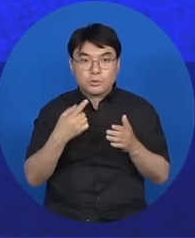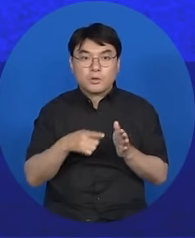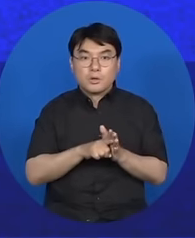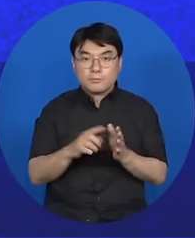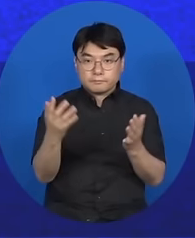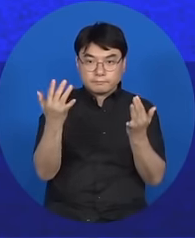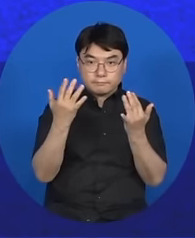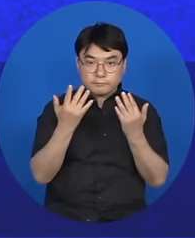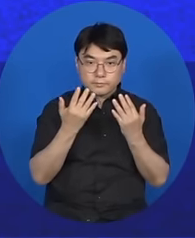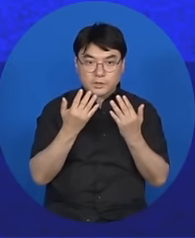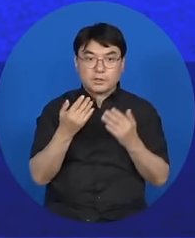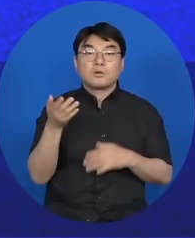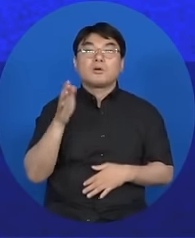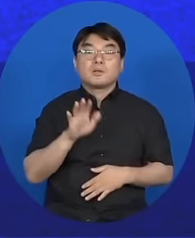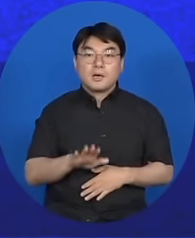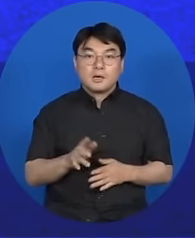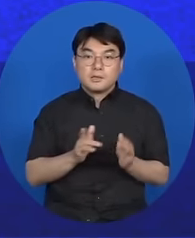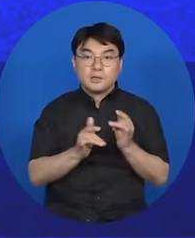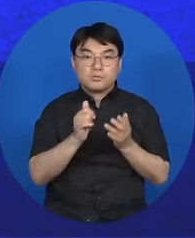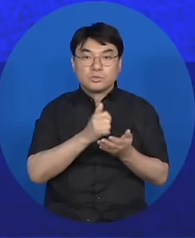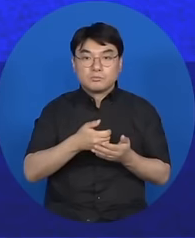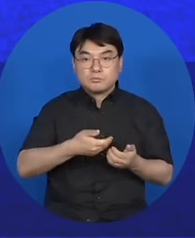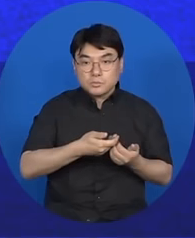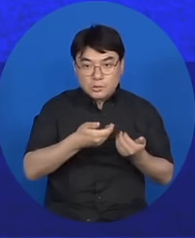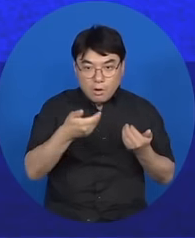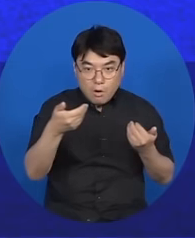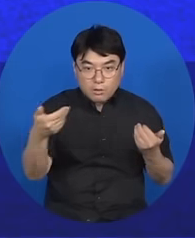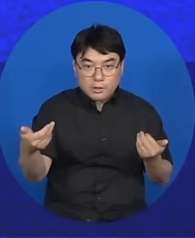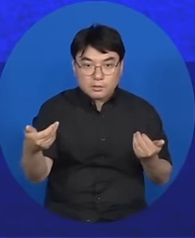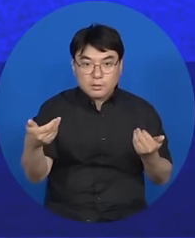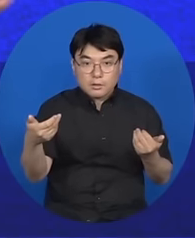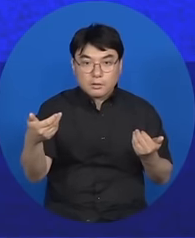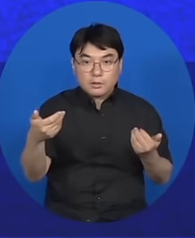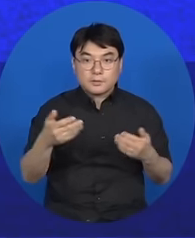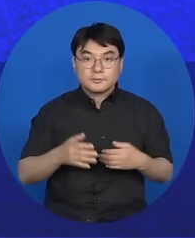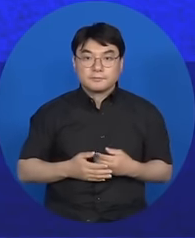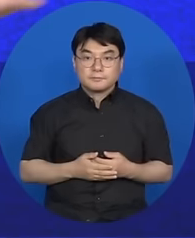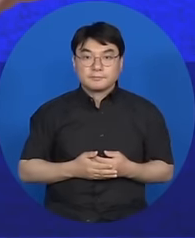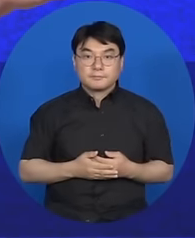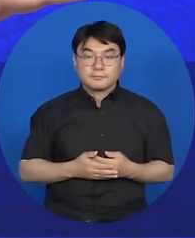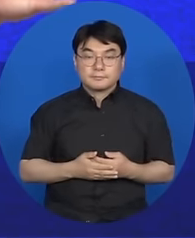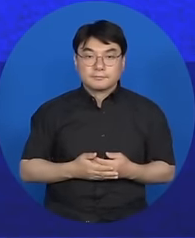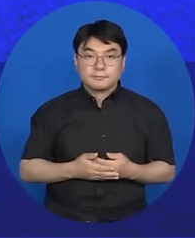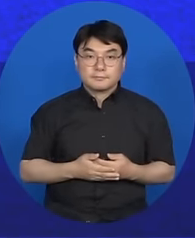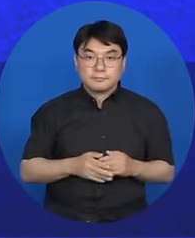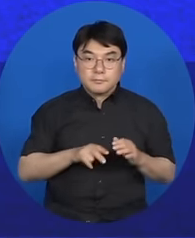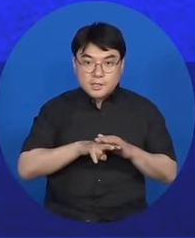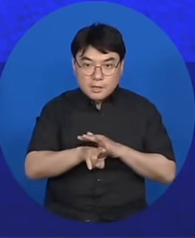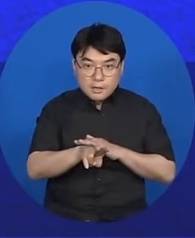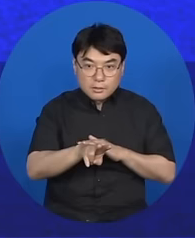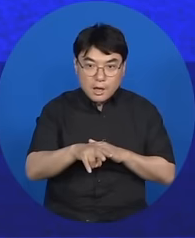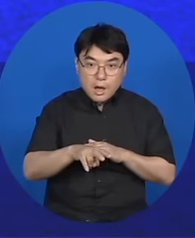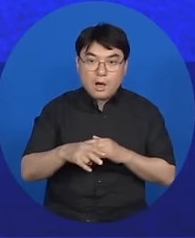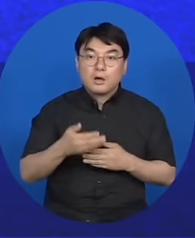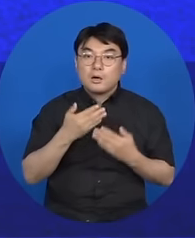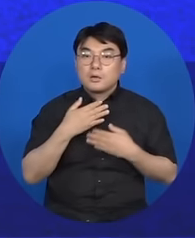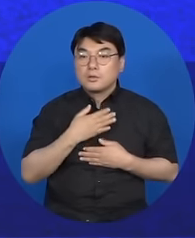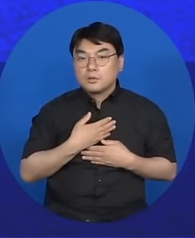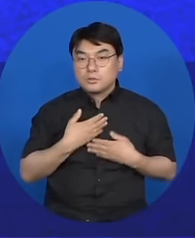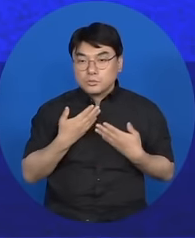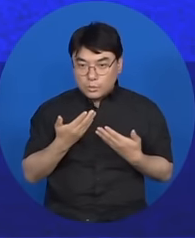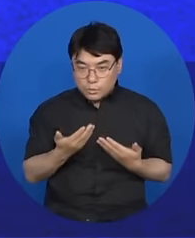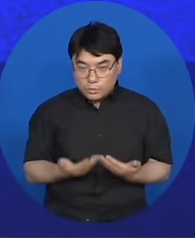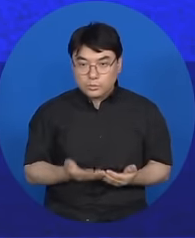몰려드는 것은. 그런데 이상하게 예수님은 물러가셨어요. 그 자리를 피하십니다. 그리고 한적한 곳으로